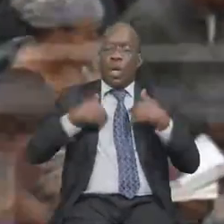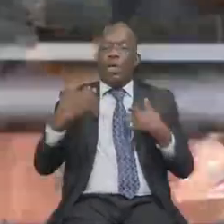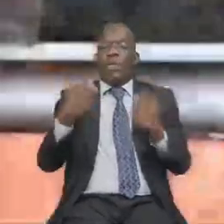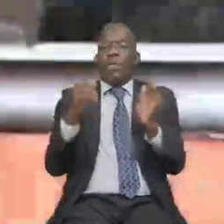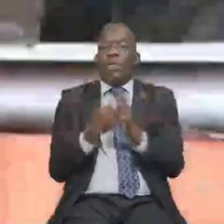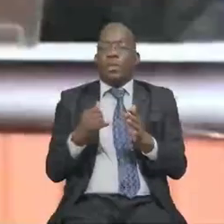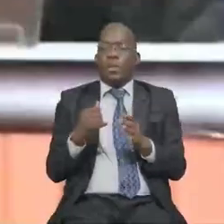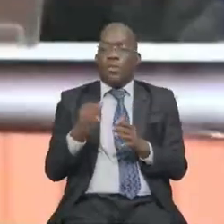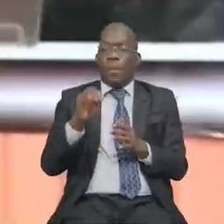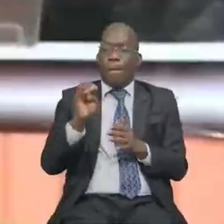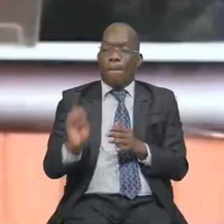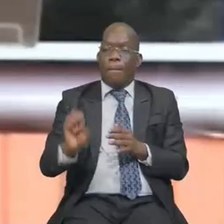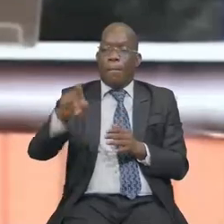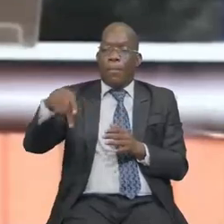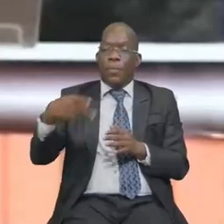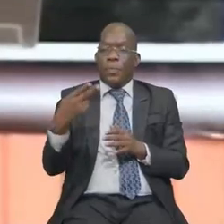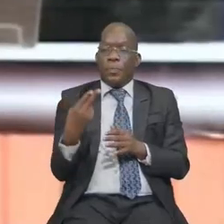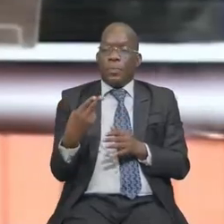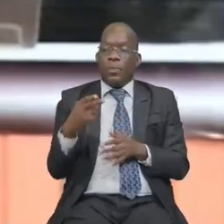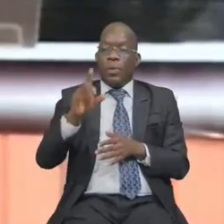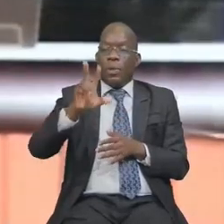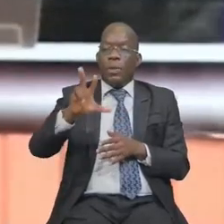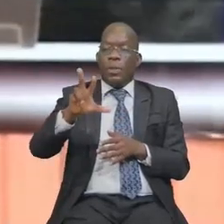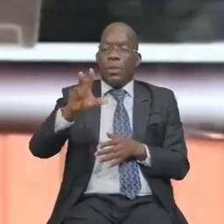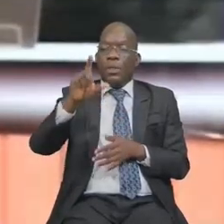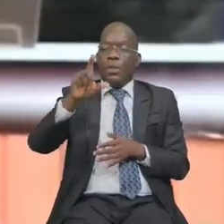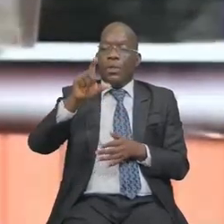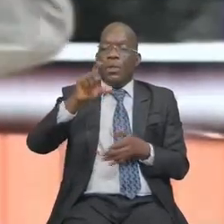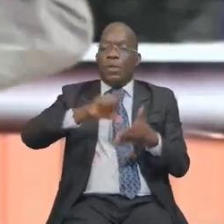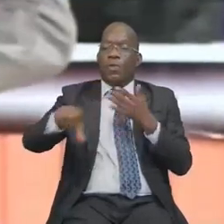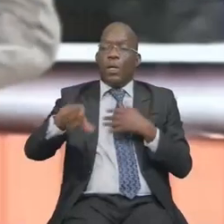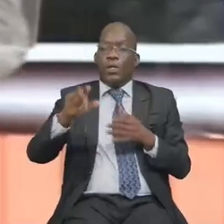3, verset 20. Éphésiens 3, 20.